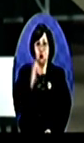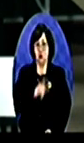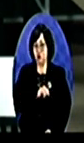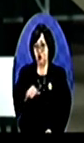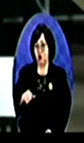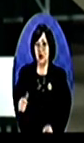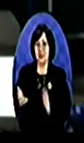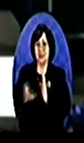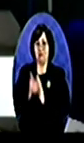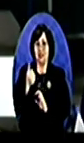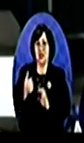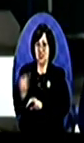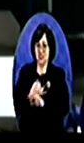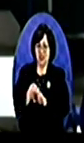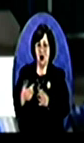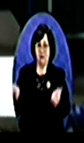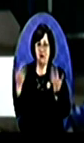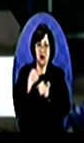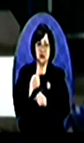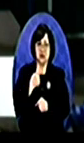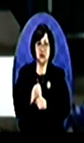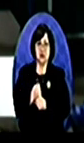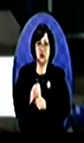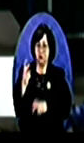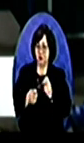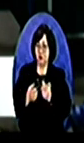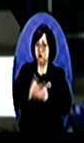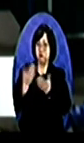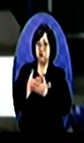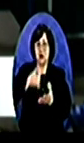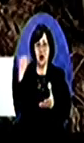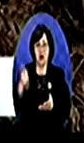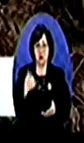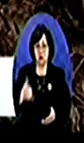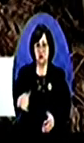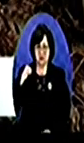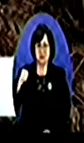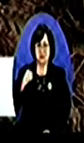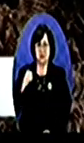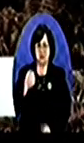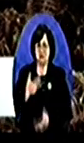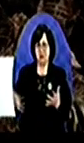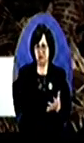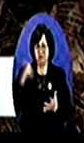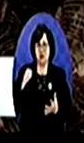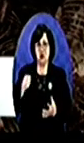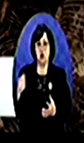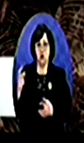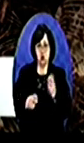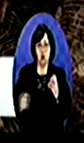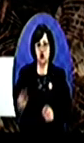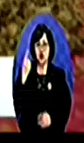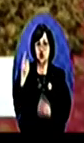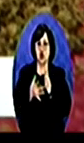чадвартай инженерүүдийг бид нар авч байна. Нийлүүлэлтүүр нь хангалттай гэж үү? Хангалттай. Бид нар юу гэсэн түүхий дээр л тасрах. Үйлдвэрийн өндөр технологийн техникийн тус